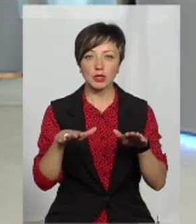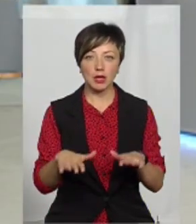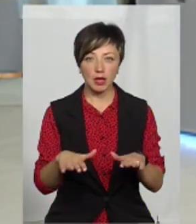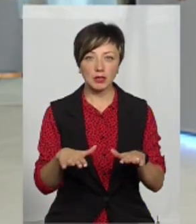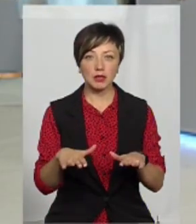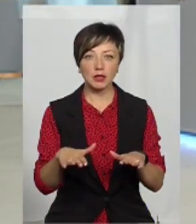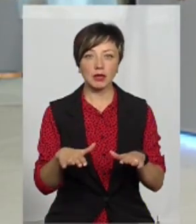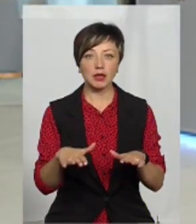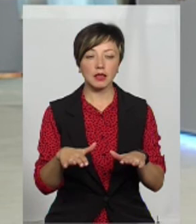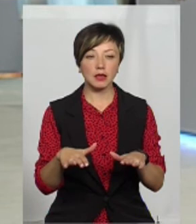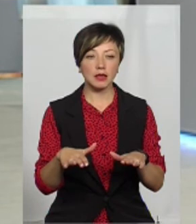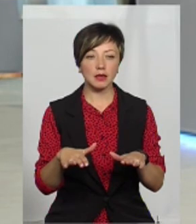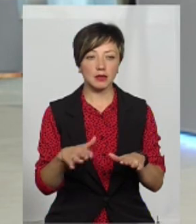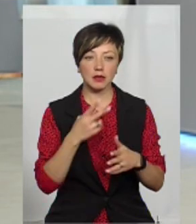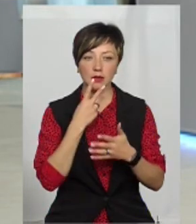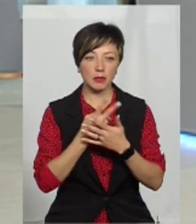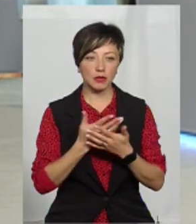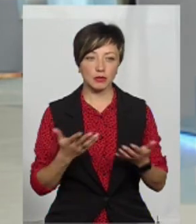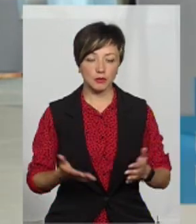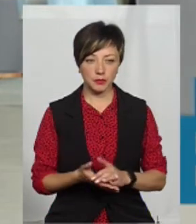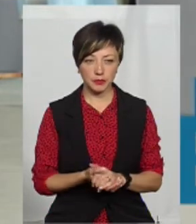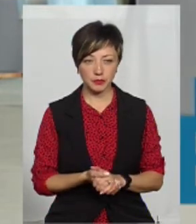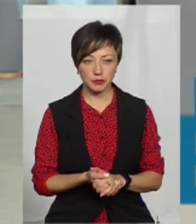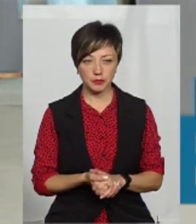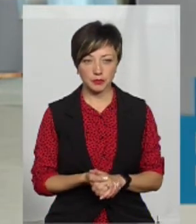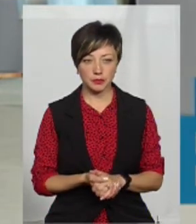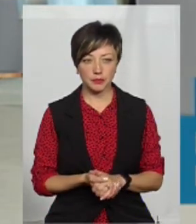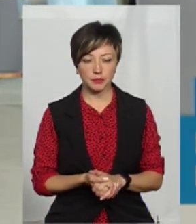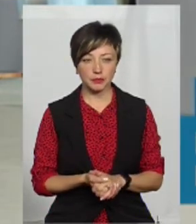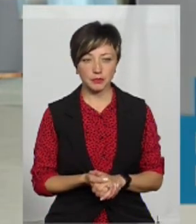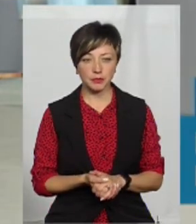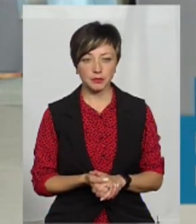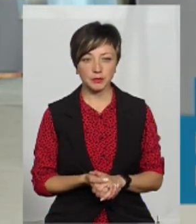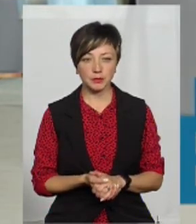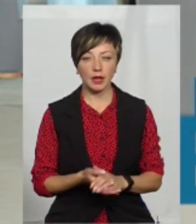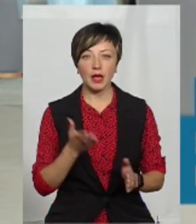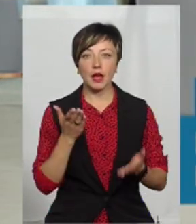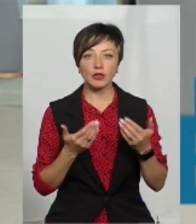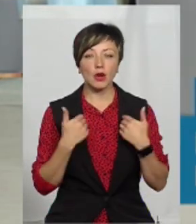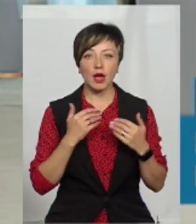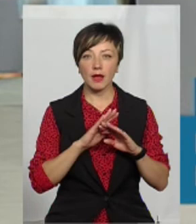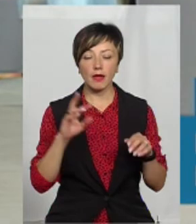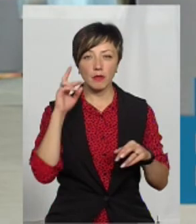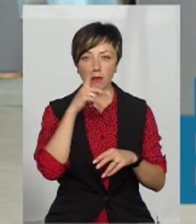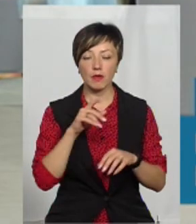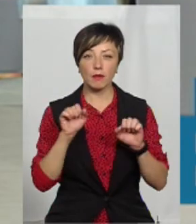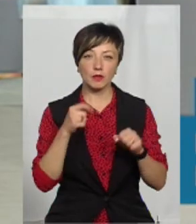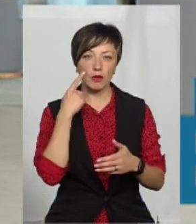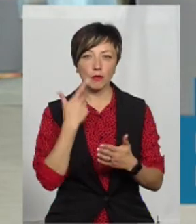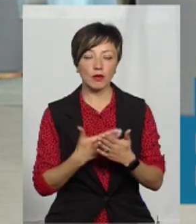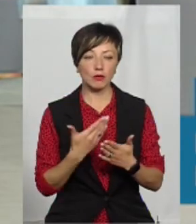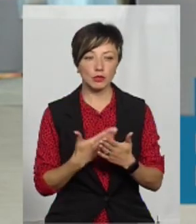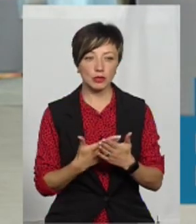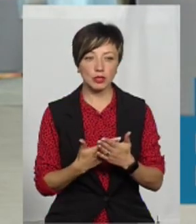принципі, іншої ділянки взагалі немає. Крім цього. Якщо я не помиляюсь, це можливо, я зроблю припущення,